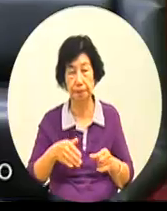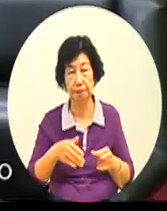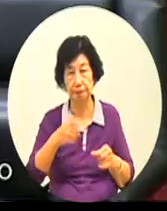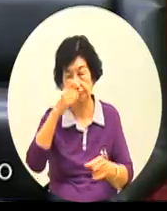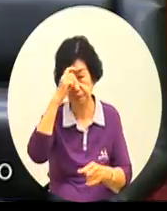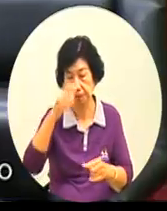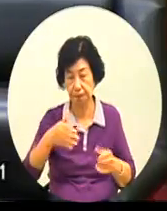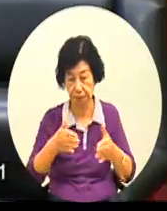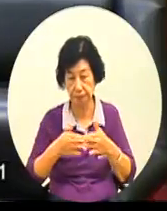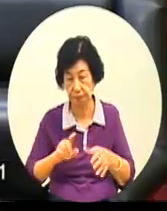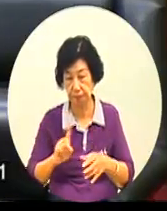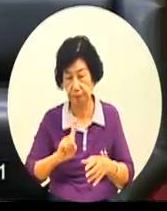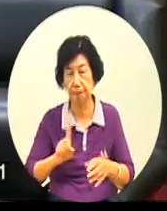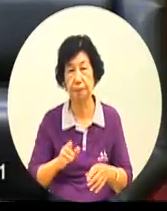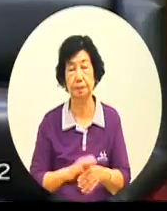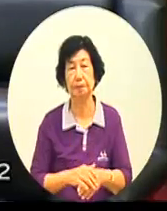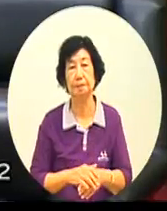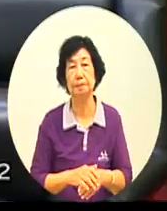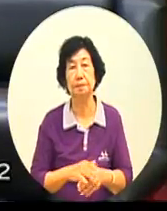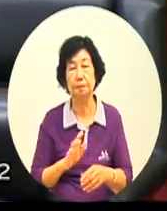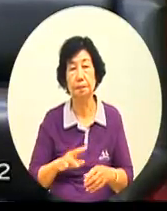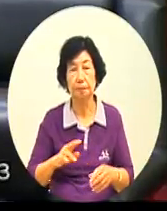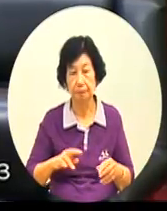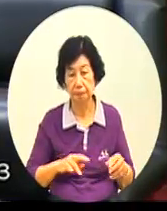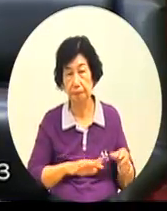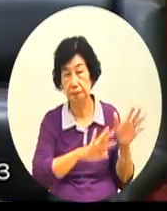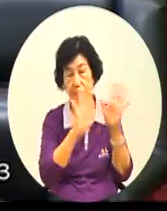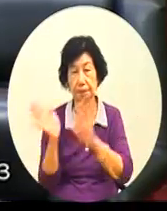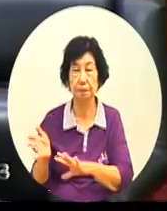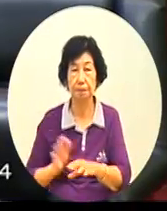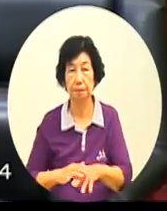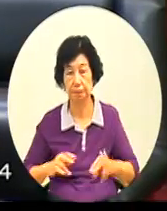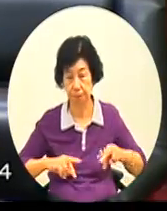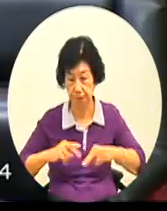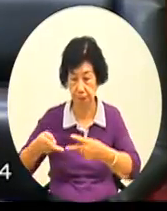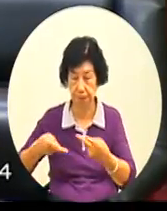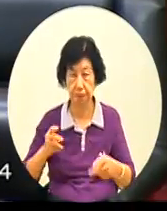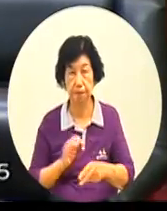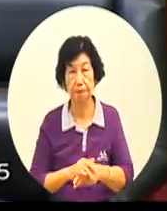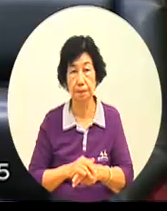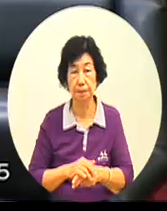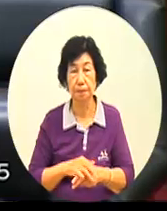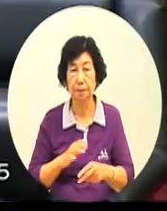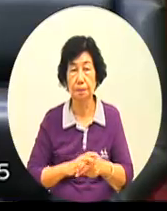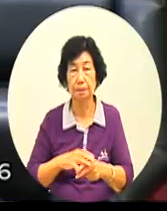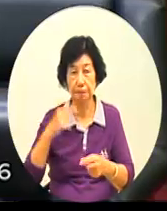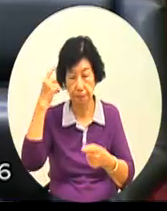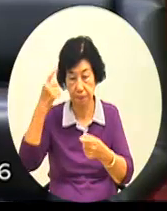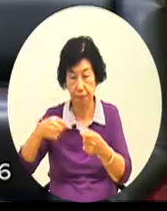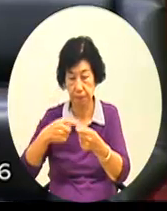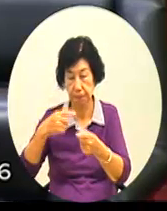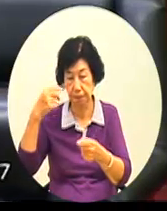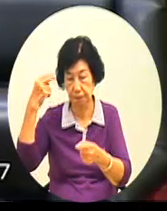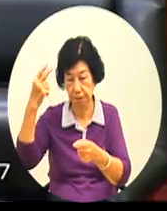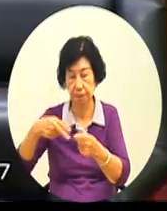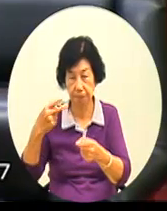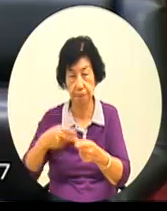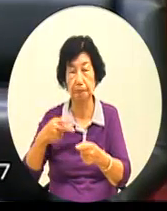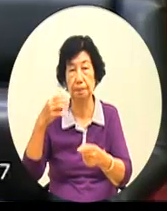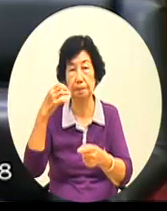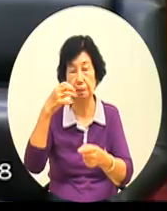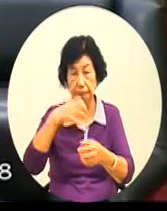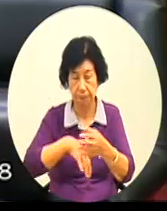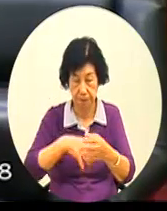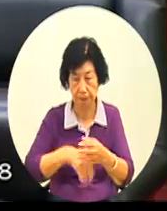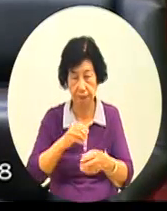原乡能够有所改变，而不是互相内耗了一年，内耗了两年，互相消耗了两年当中里面呢看不到